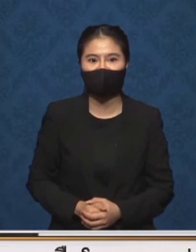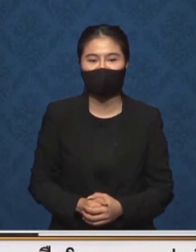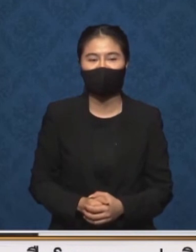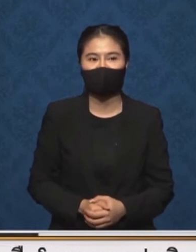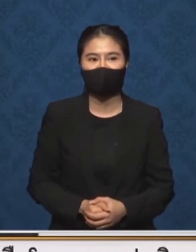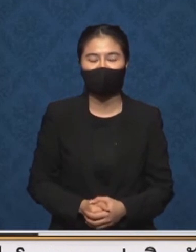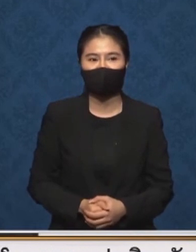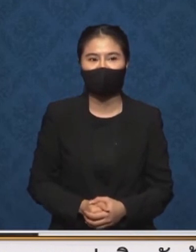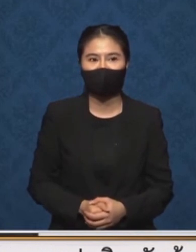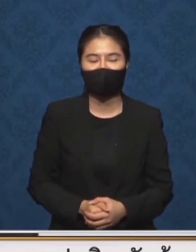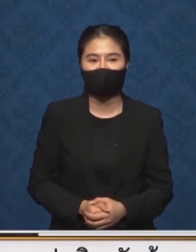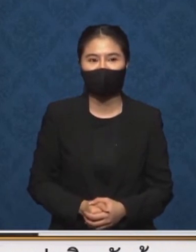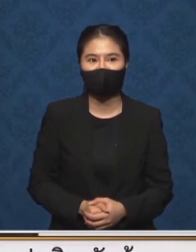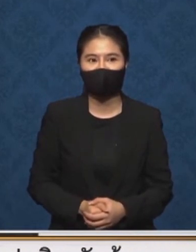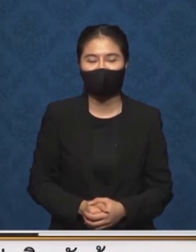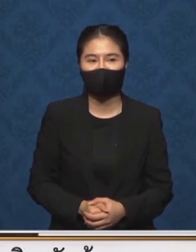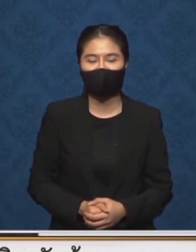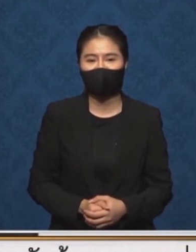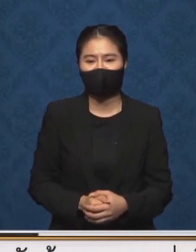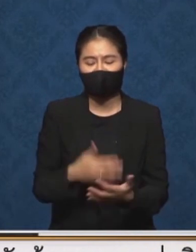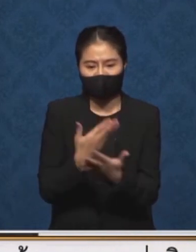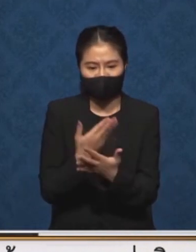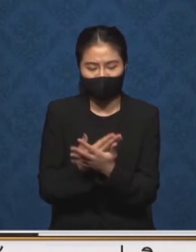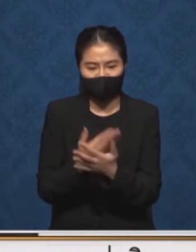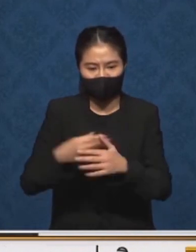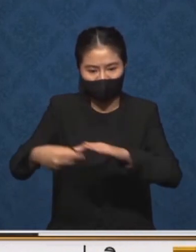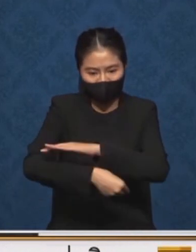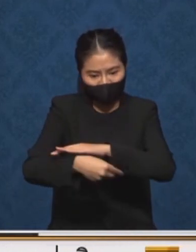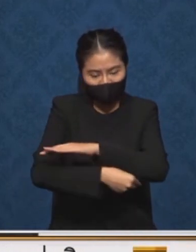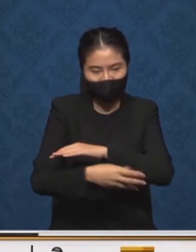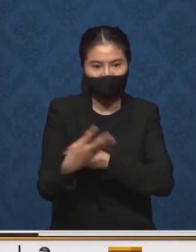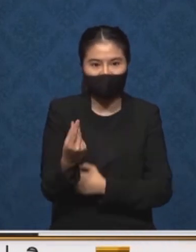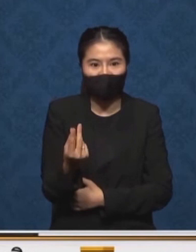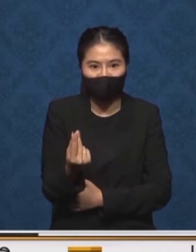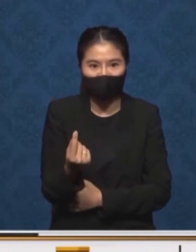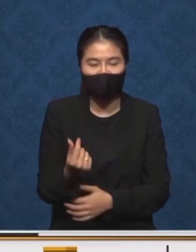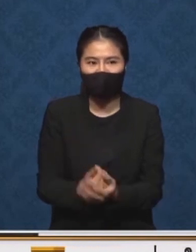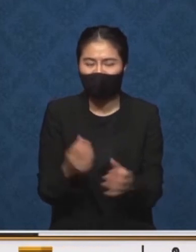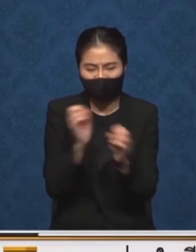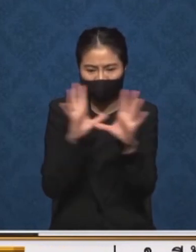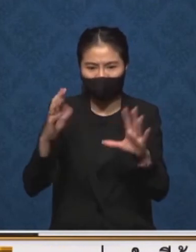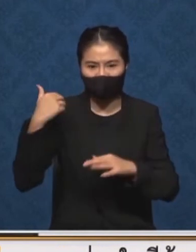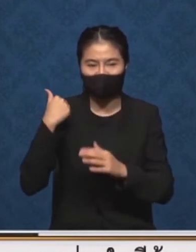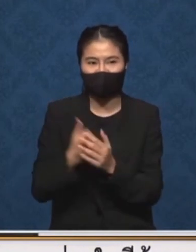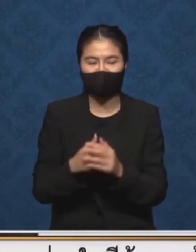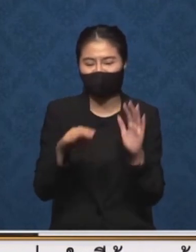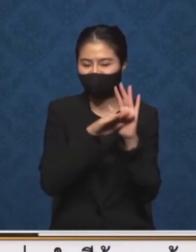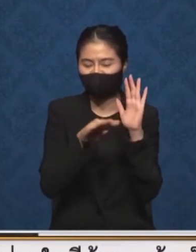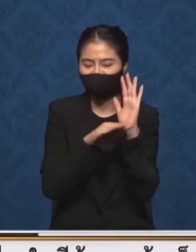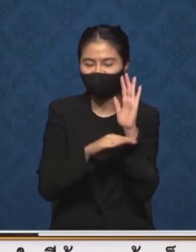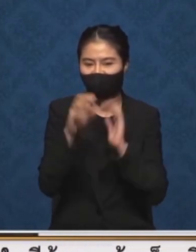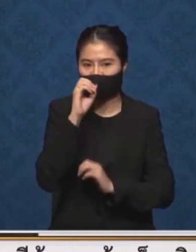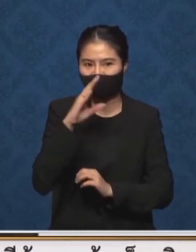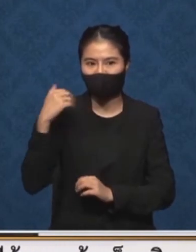ต้องใจต้องได้ค่าก็มีชั่นหรือค่าใต้ต้นเทาไ่มันมีจำนวนมากอาศา